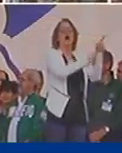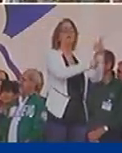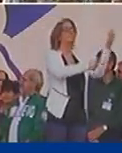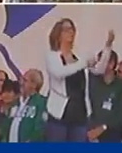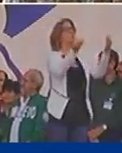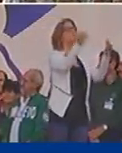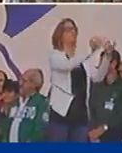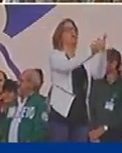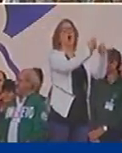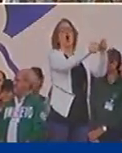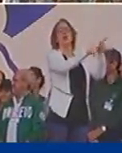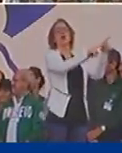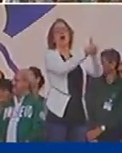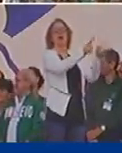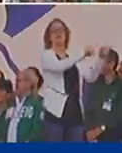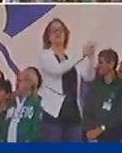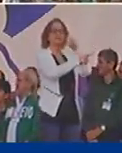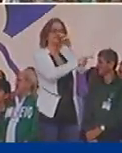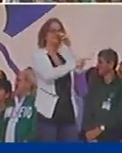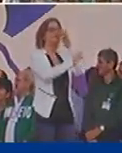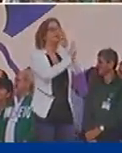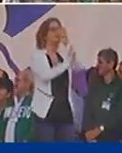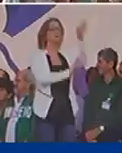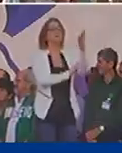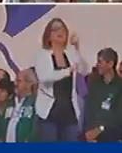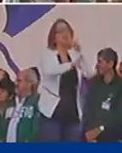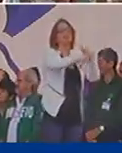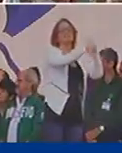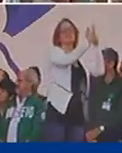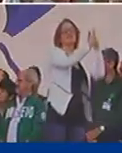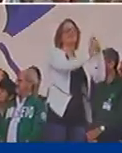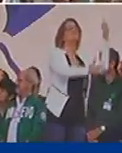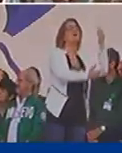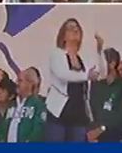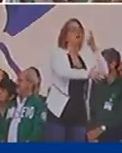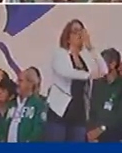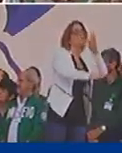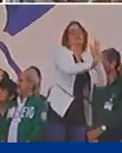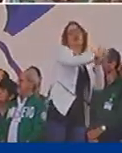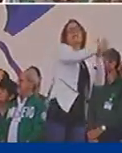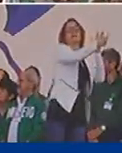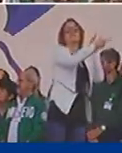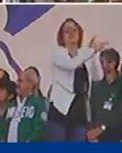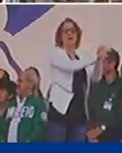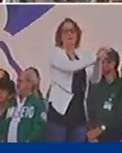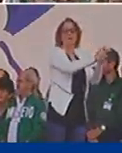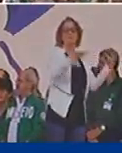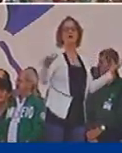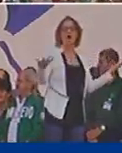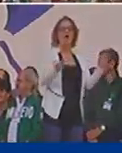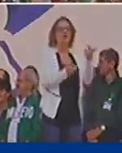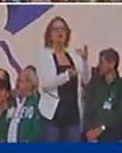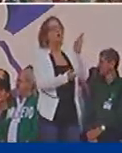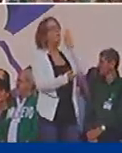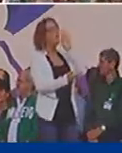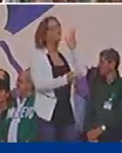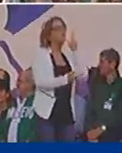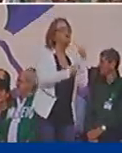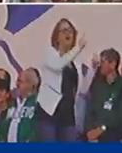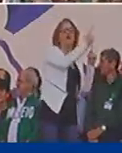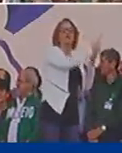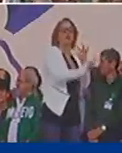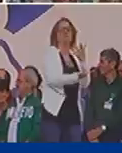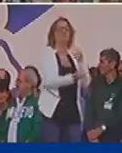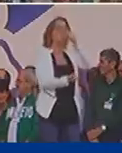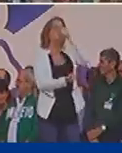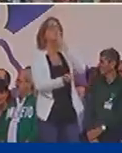online e fanno in diretta streaming il in diretta streaming. Sai che bello? Però non c'è un uomo e una donna, cioè c'è un